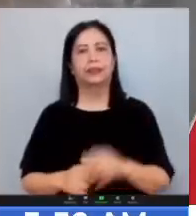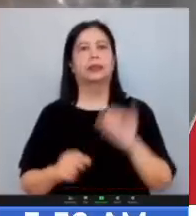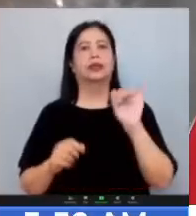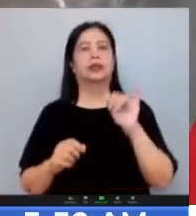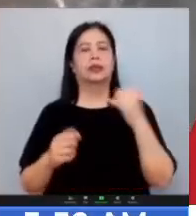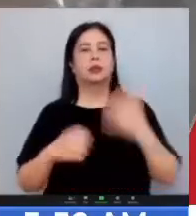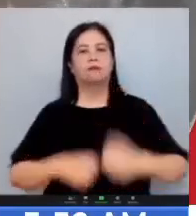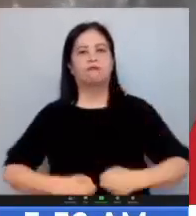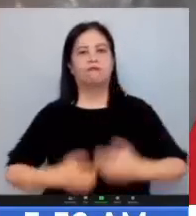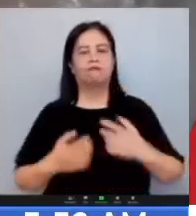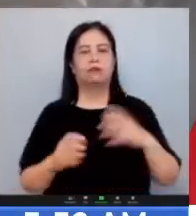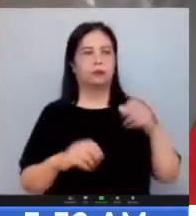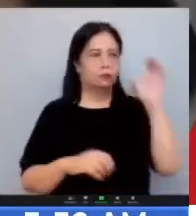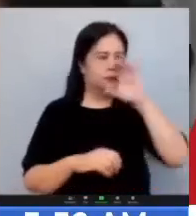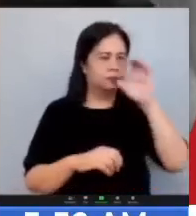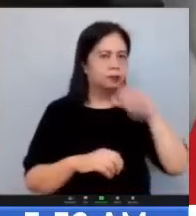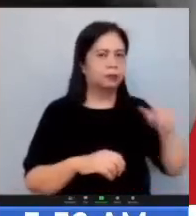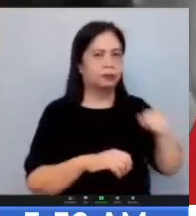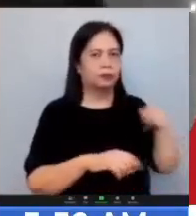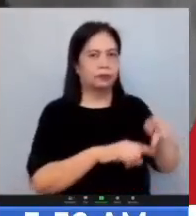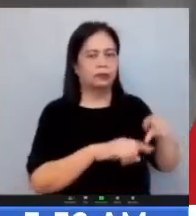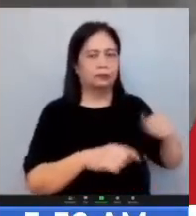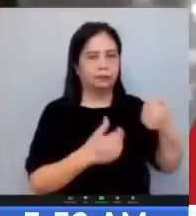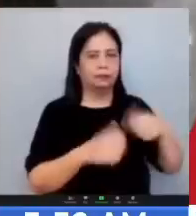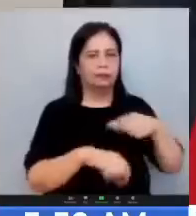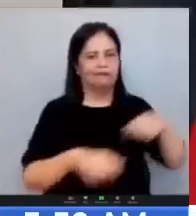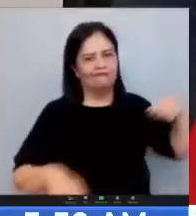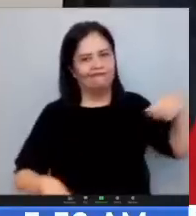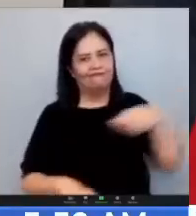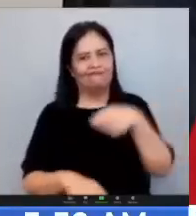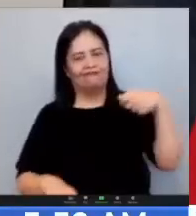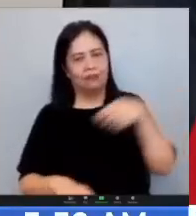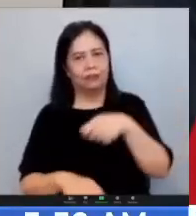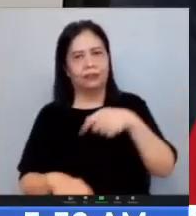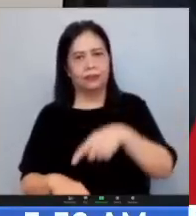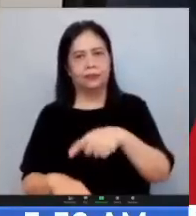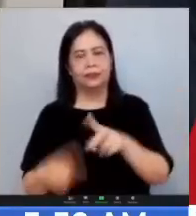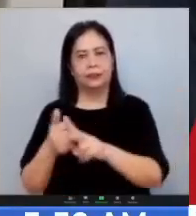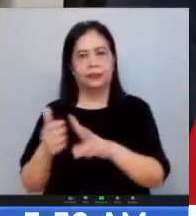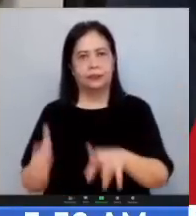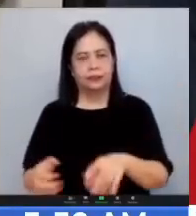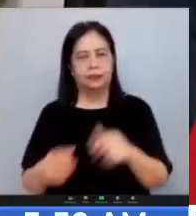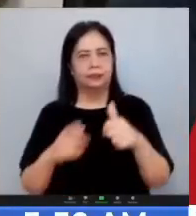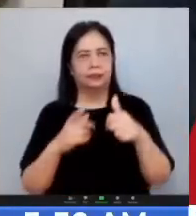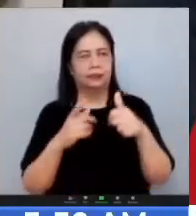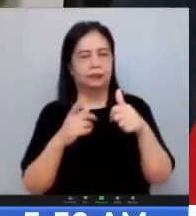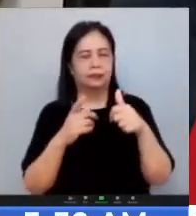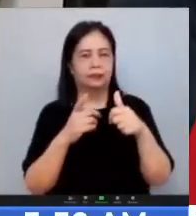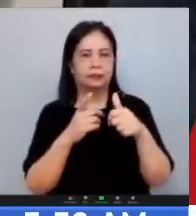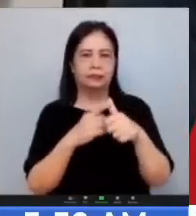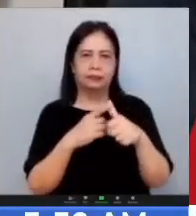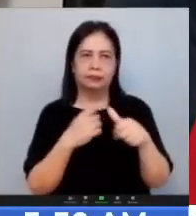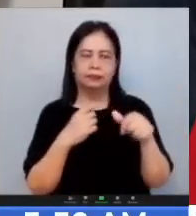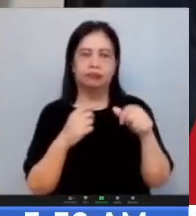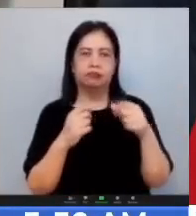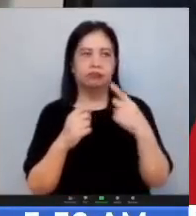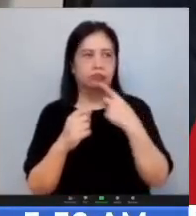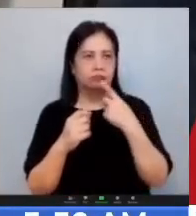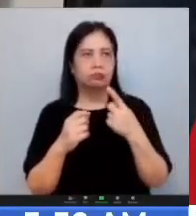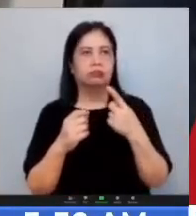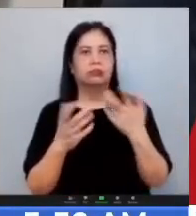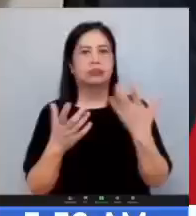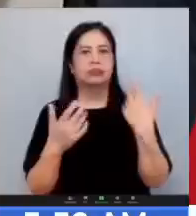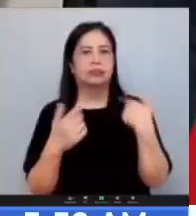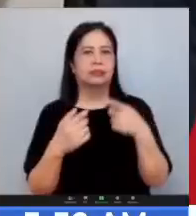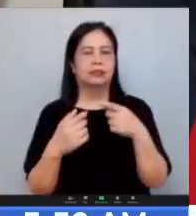knife ang suspect at ilang beses na inundayan ng saksakang biktima. Yung ating initial investigation lumalabas, meron silang di